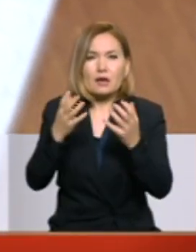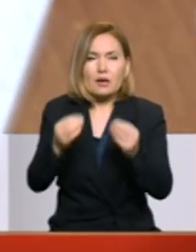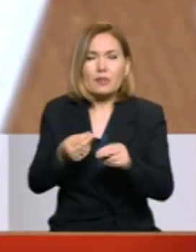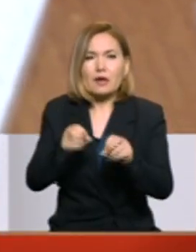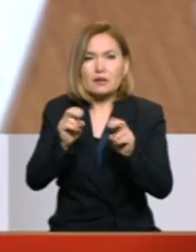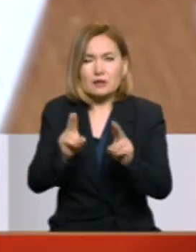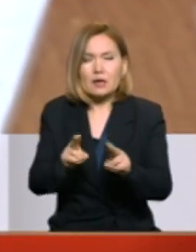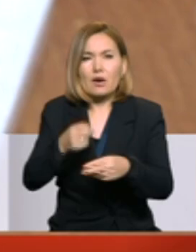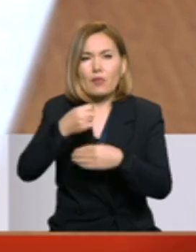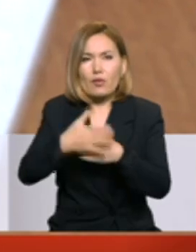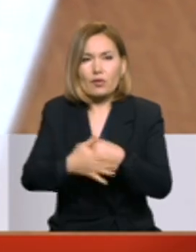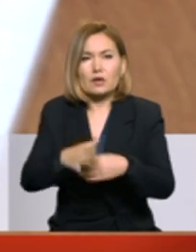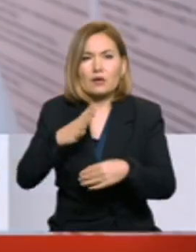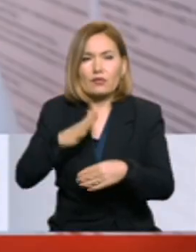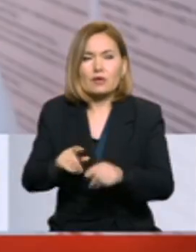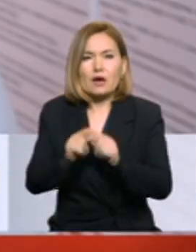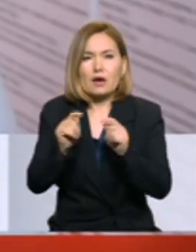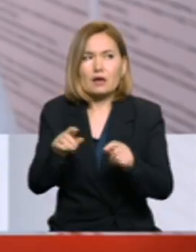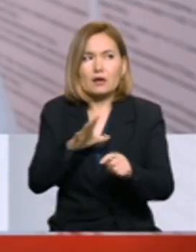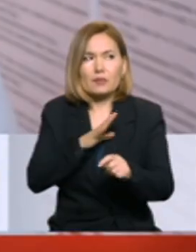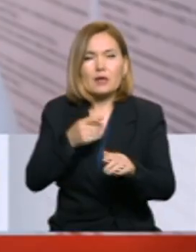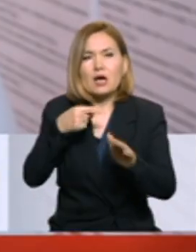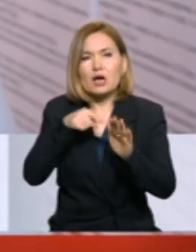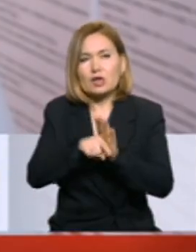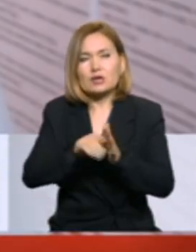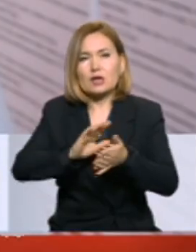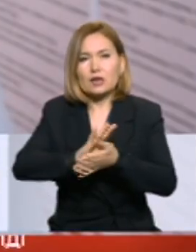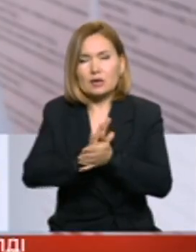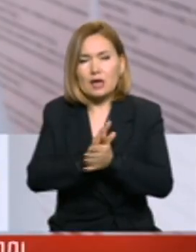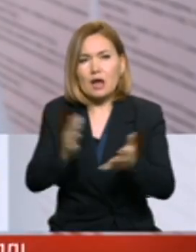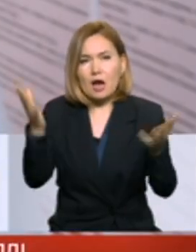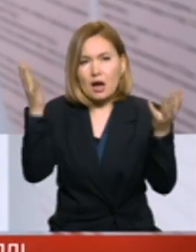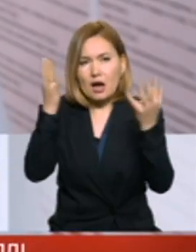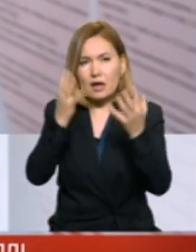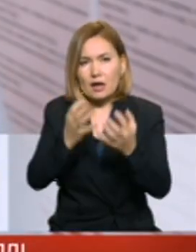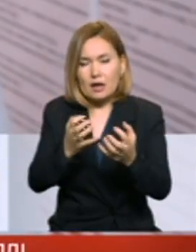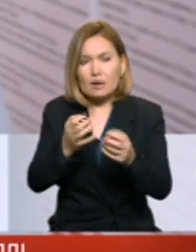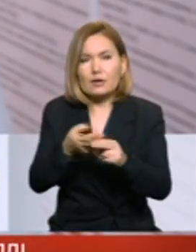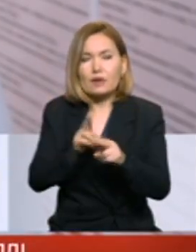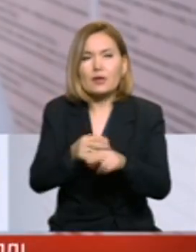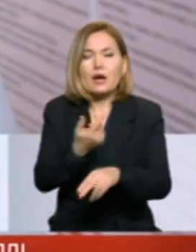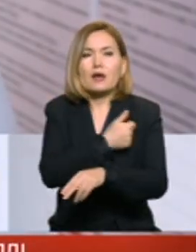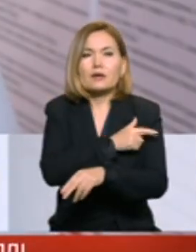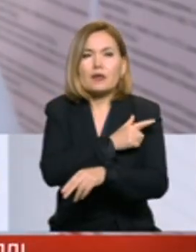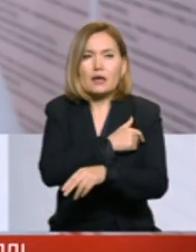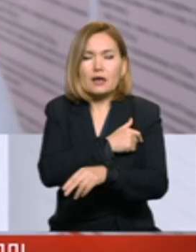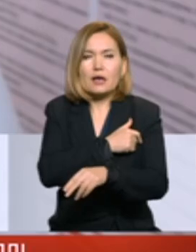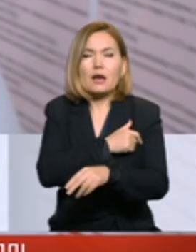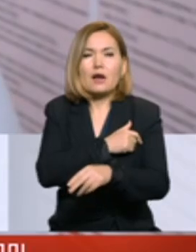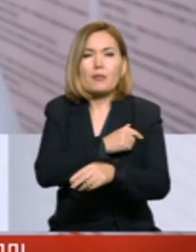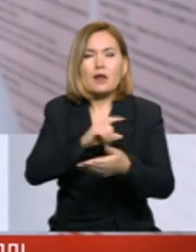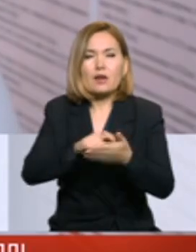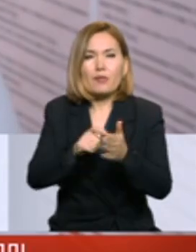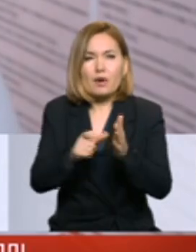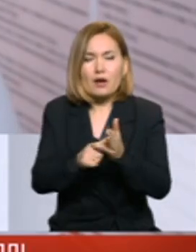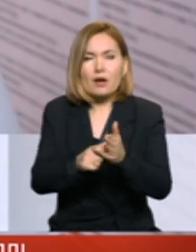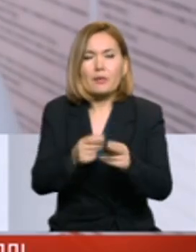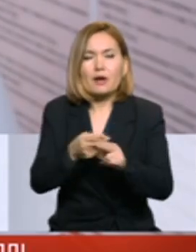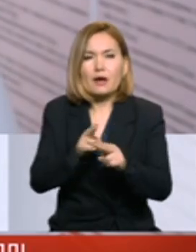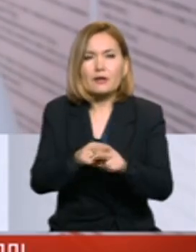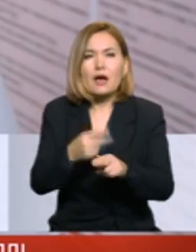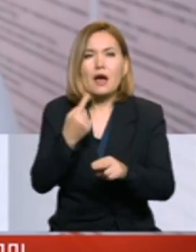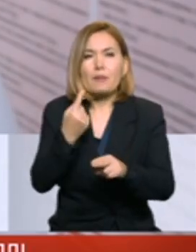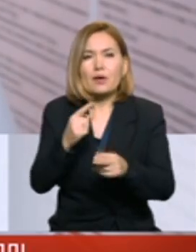бар орталық етуге мәжбүр болды. Іші тар, қараңғы, жанды дәрігерлерін қабылдайтын бөлмеде, бір бөлмеде екі